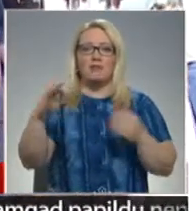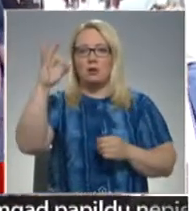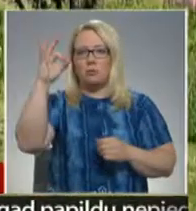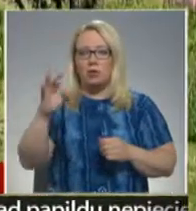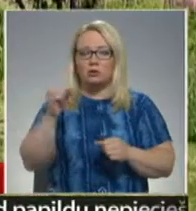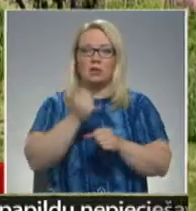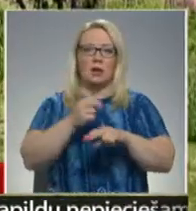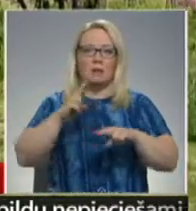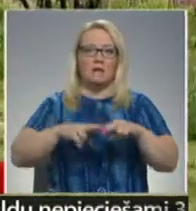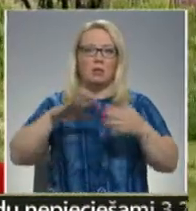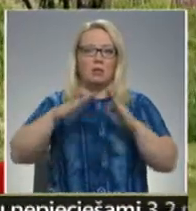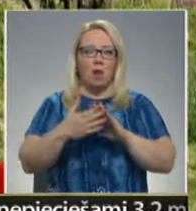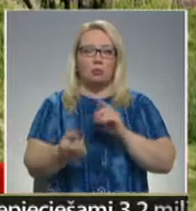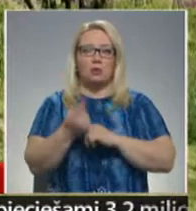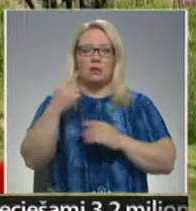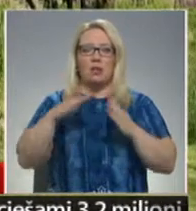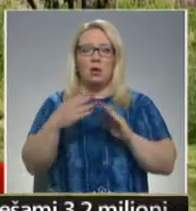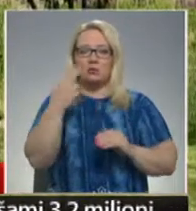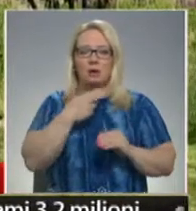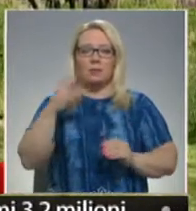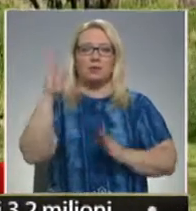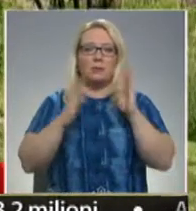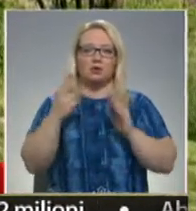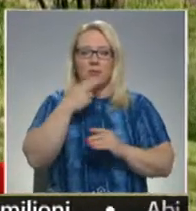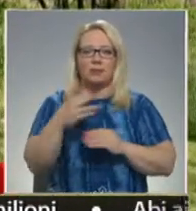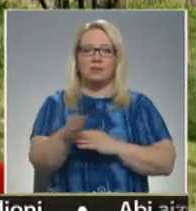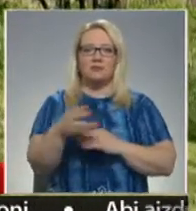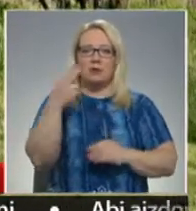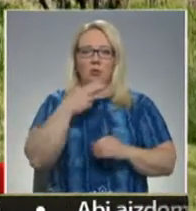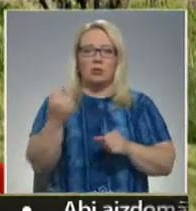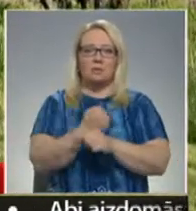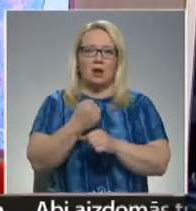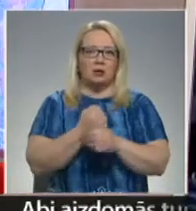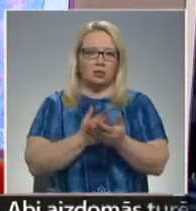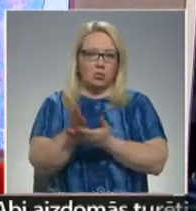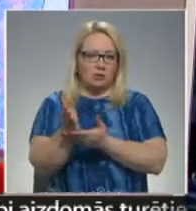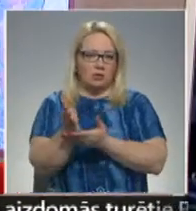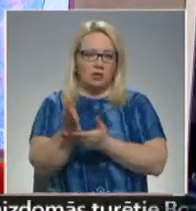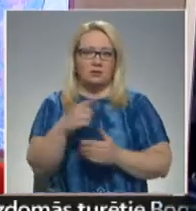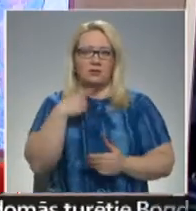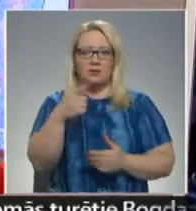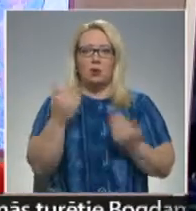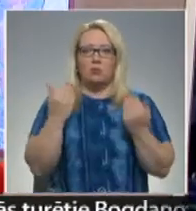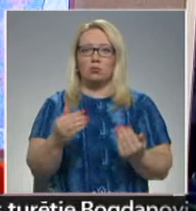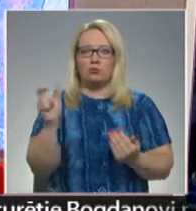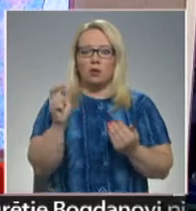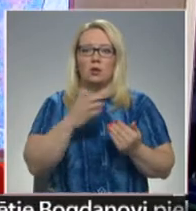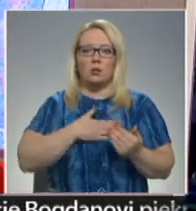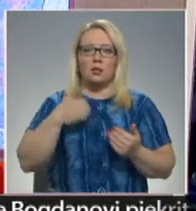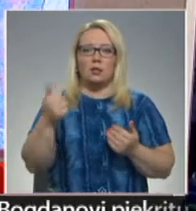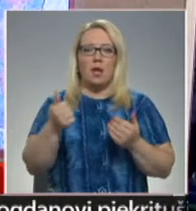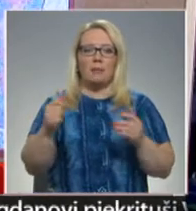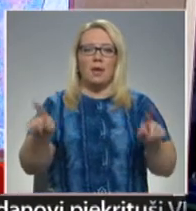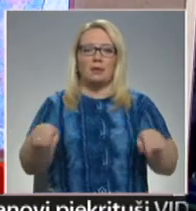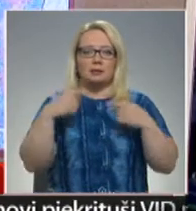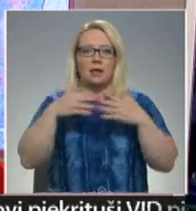49% darba vietu laukos rada lauksaimniecība, mežsaimniecība, zivsaimniecība un apstrādes nozars. Mums šobrīd ir diezgan labi attīstīts lielās